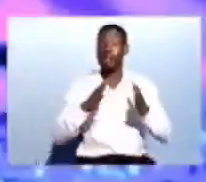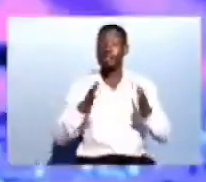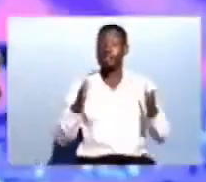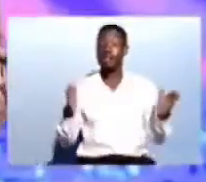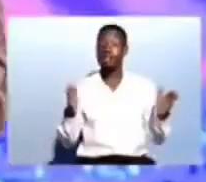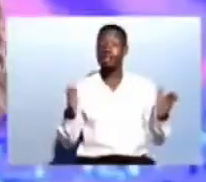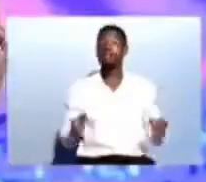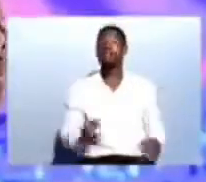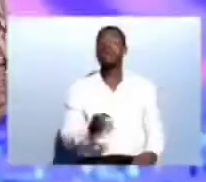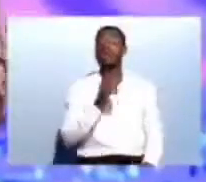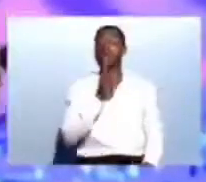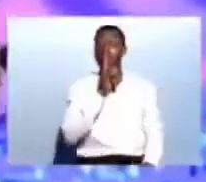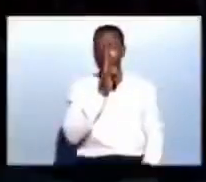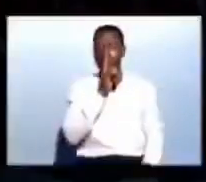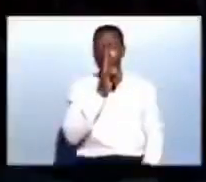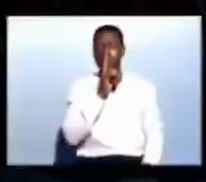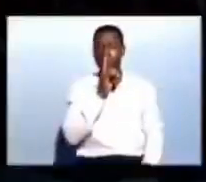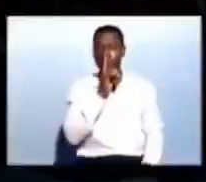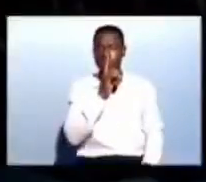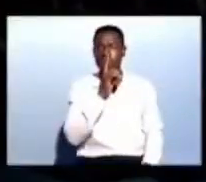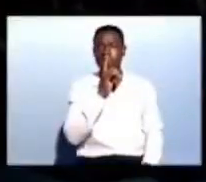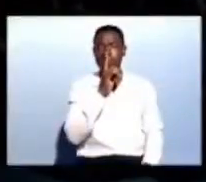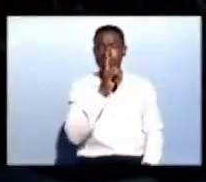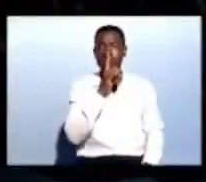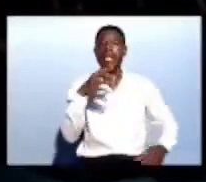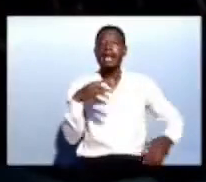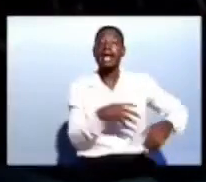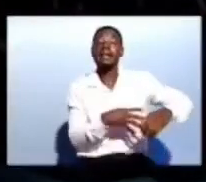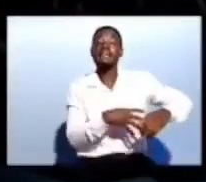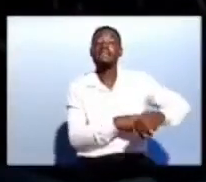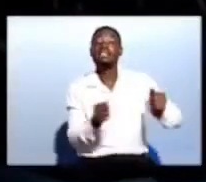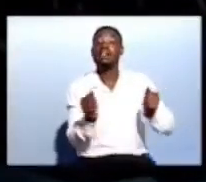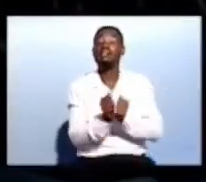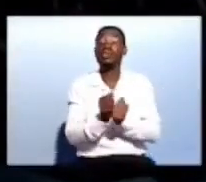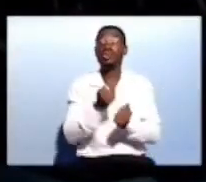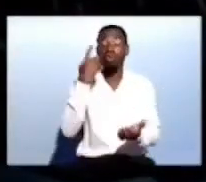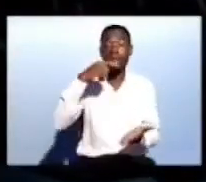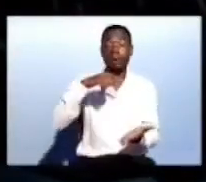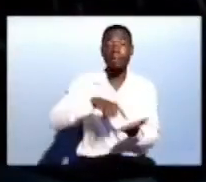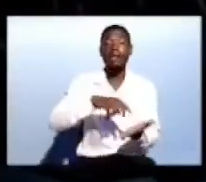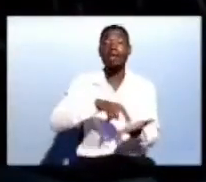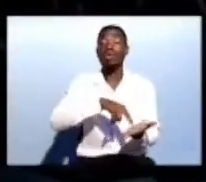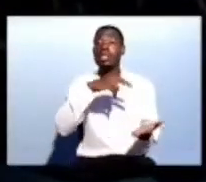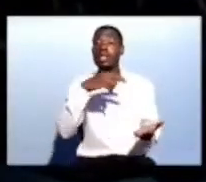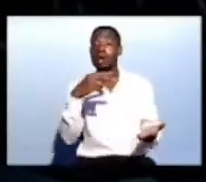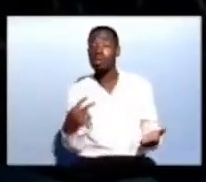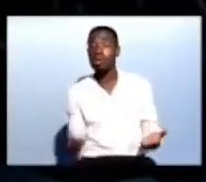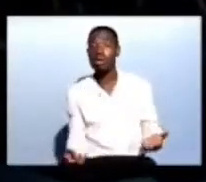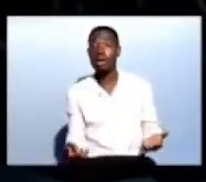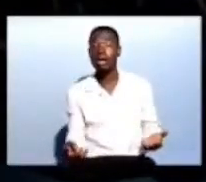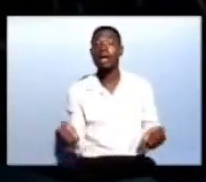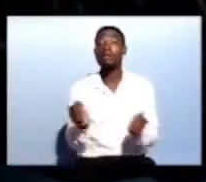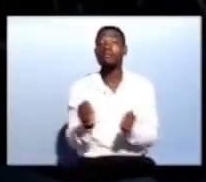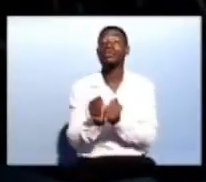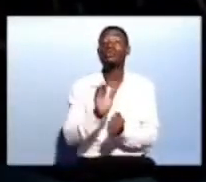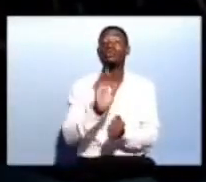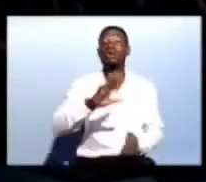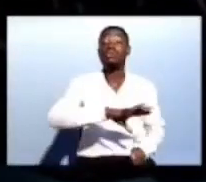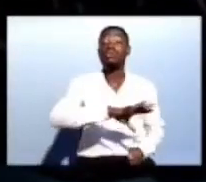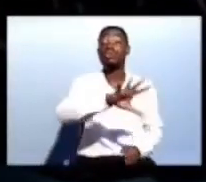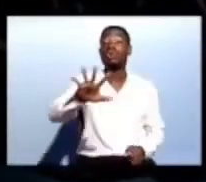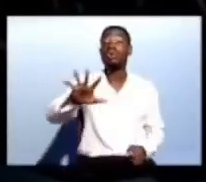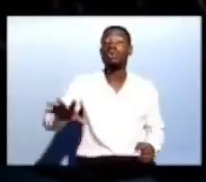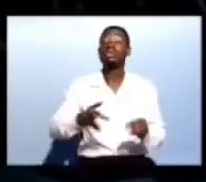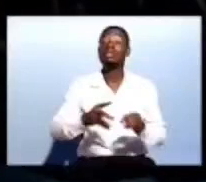Usiri, kuna wanandoa ni wasiri, yani anaficha vitu vya maana, ukianguka pu, vitu vyako vyote